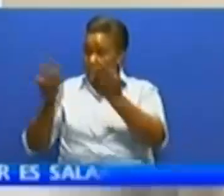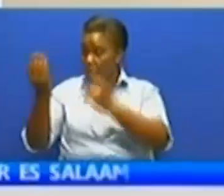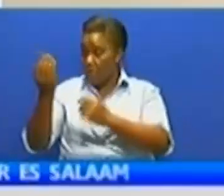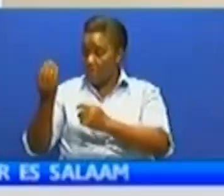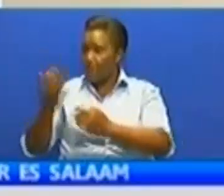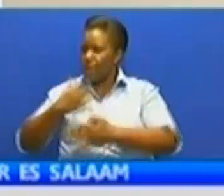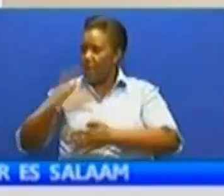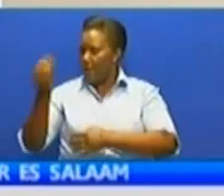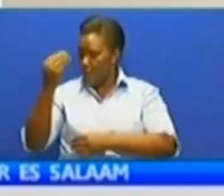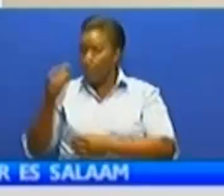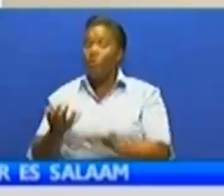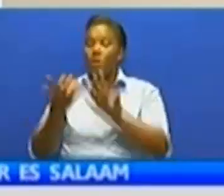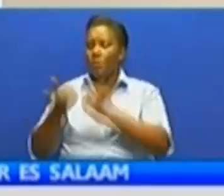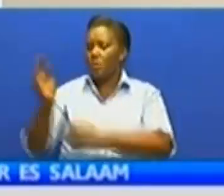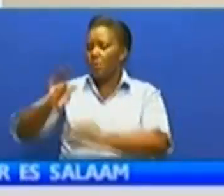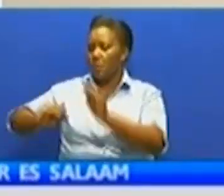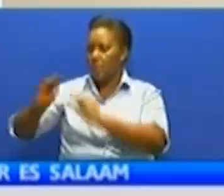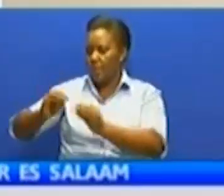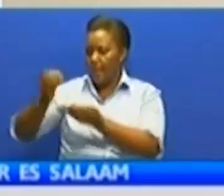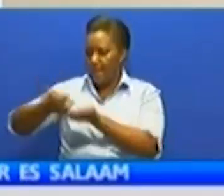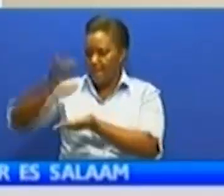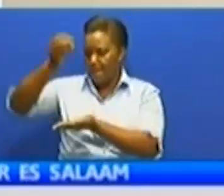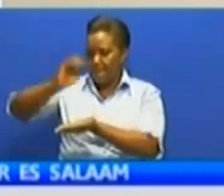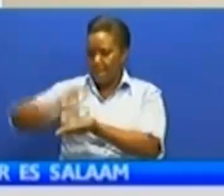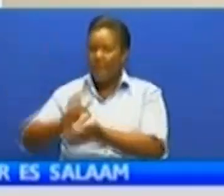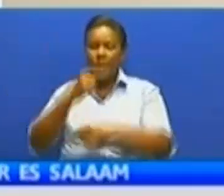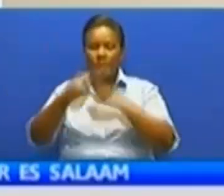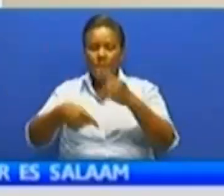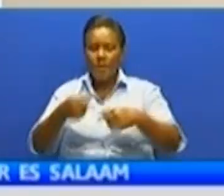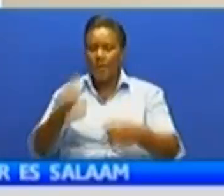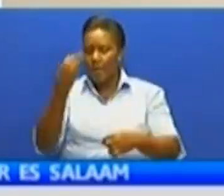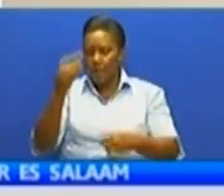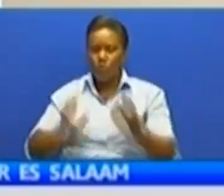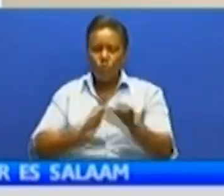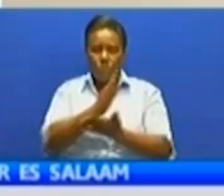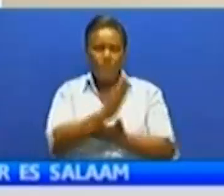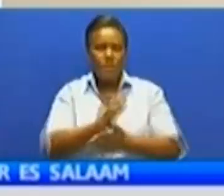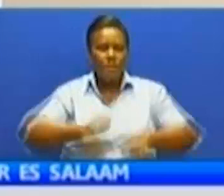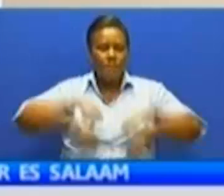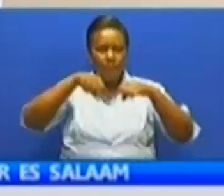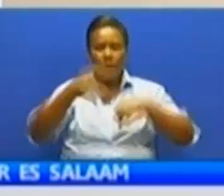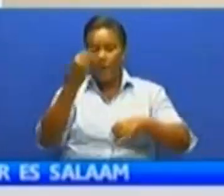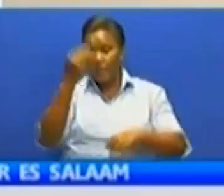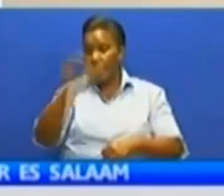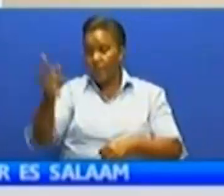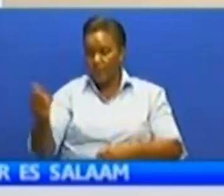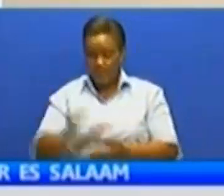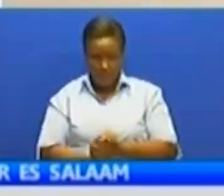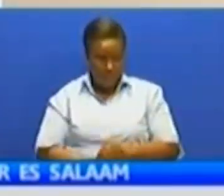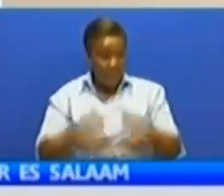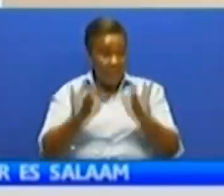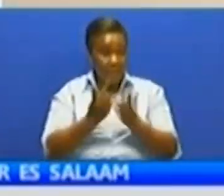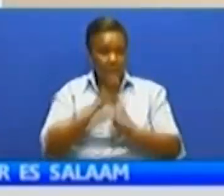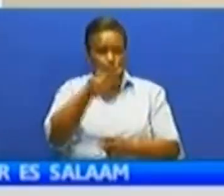anaweza kuchangia maendeleo na miradi ya elimu kupitia mamlaka ya elimu Tanzania. Aidha, kila mchangiaji wa